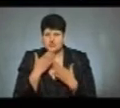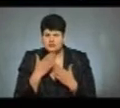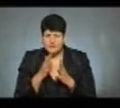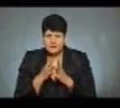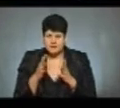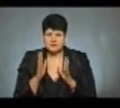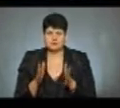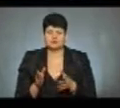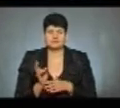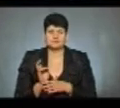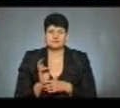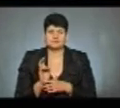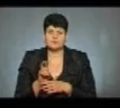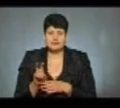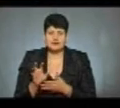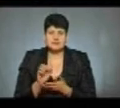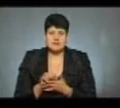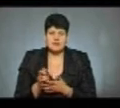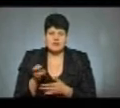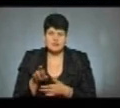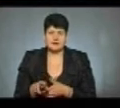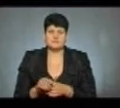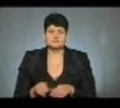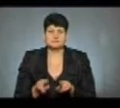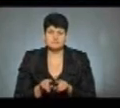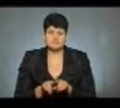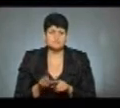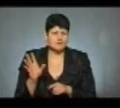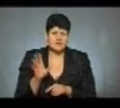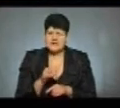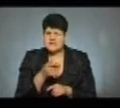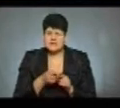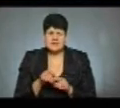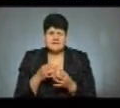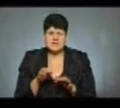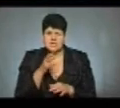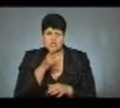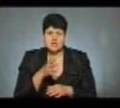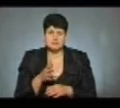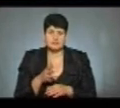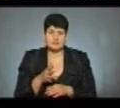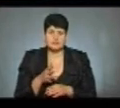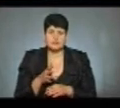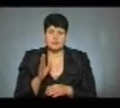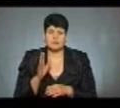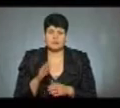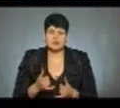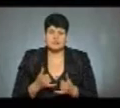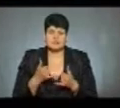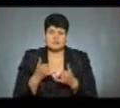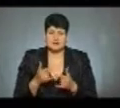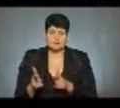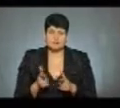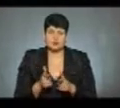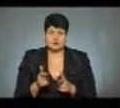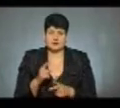побільше, відвідувати заняття. Так само, ну, майже весь вільний час, як всім відомо, 11-класники присвячують до підготовки